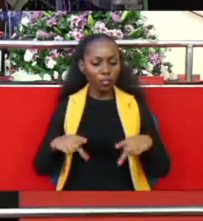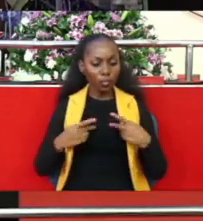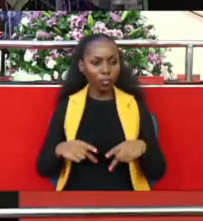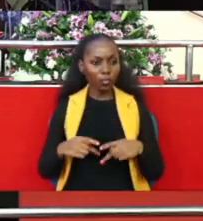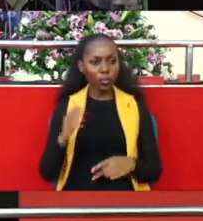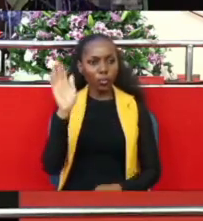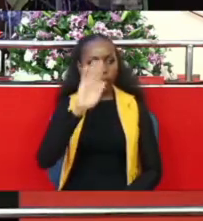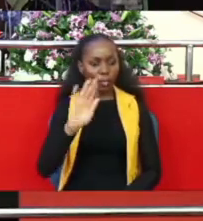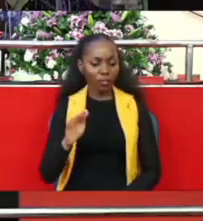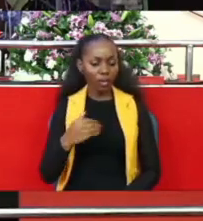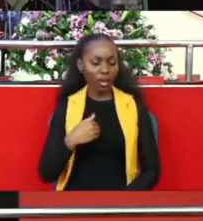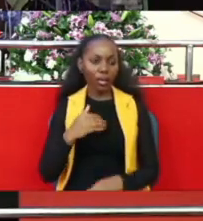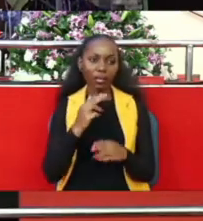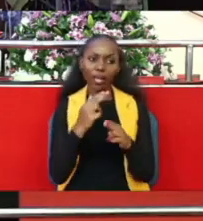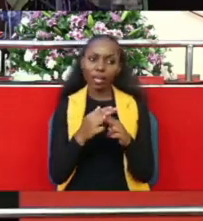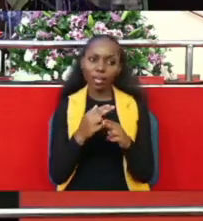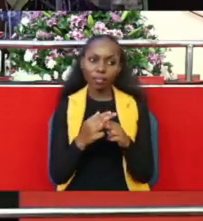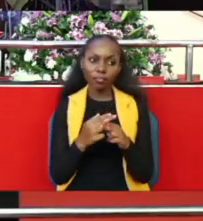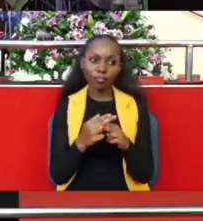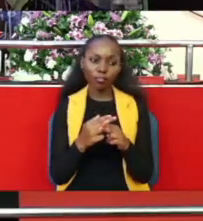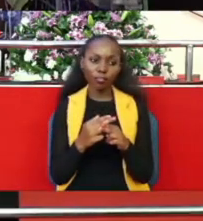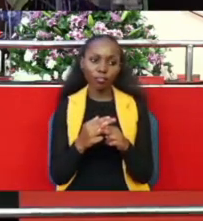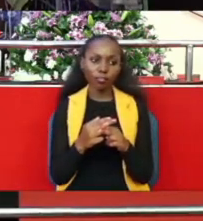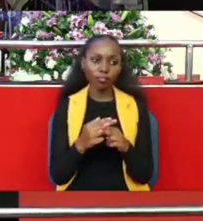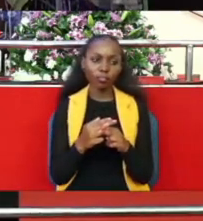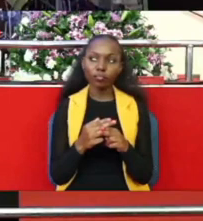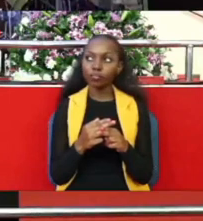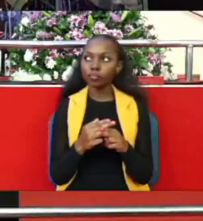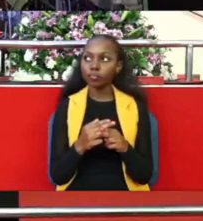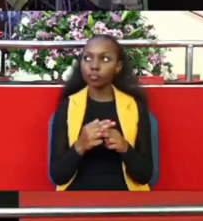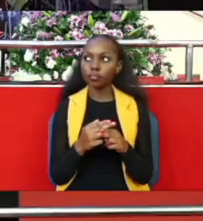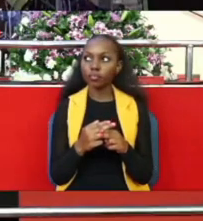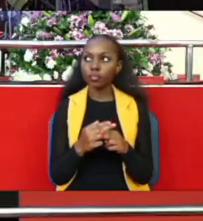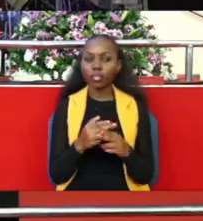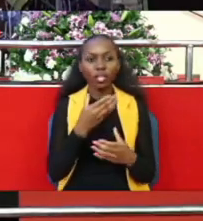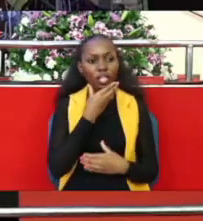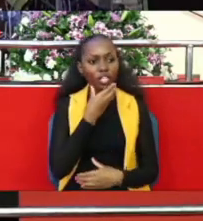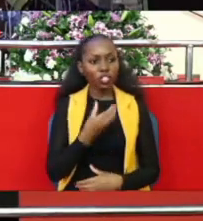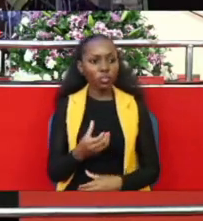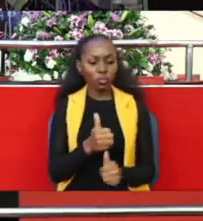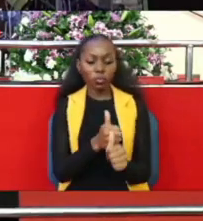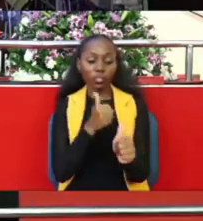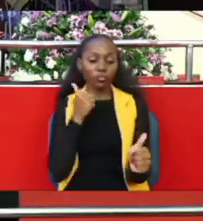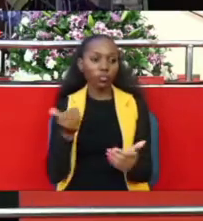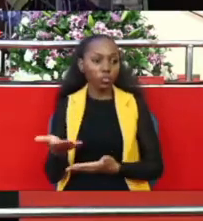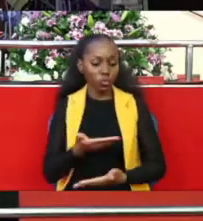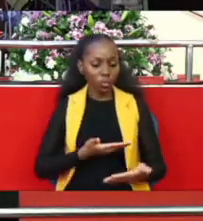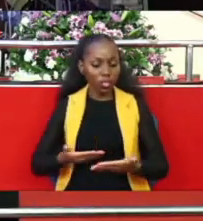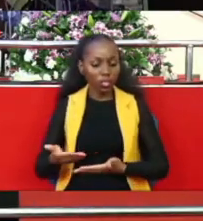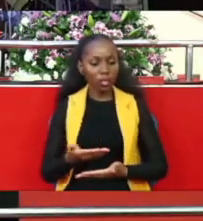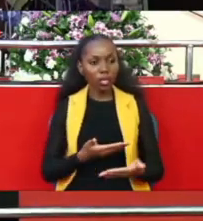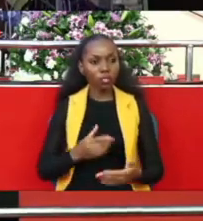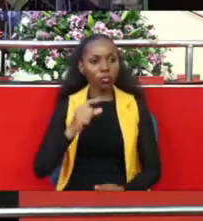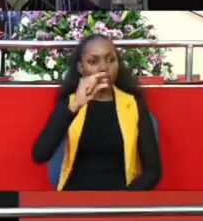Walikuwa watu ambao hawakuwa na jina. They were a people whom the Jews would never interact with. Walikuwa watu ambao Wayahudi hawangeweza kushiriki